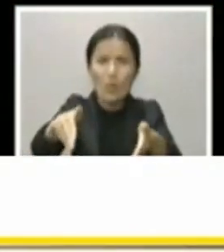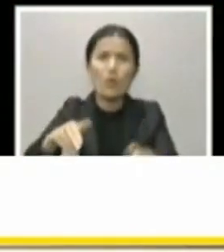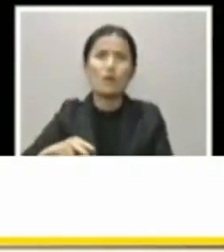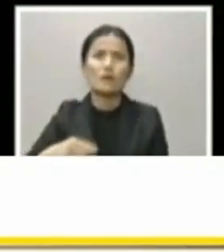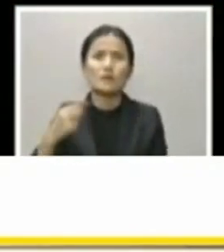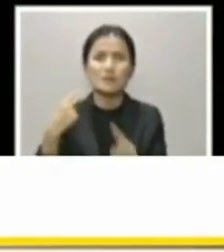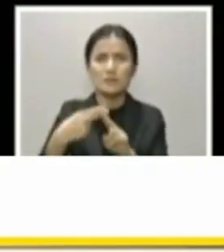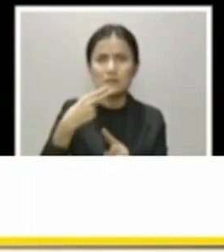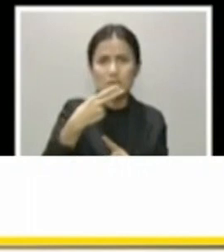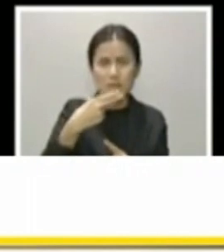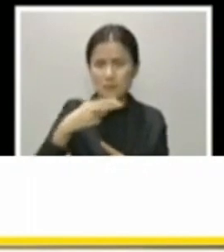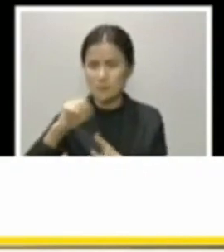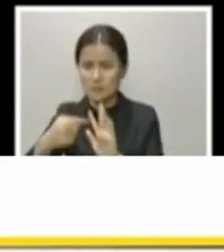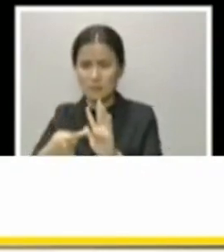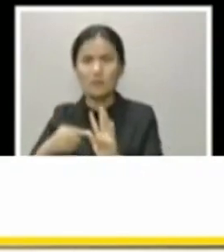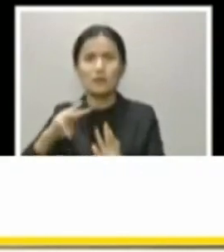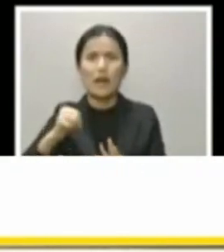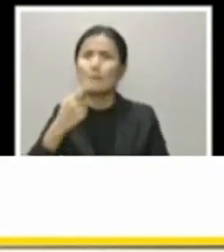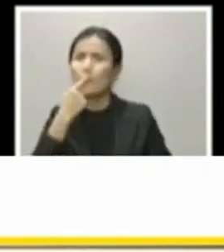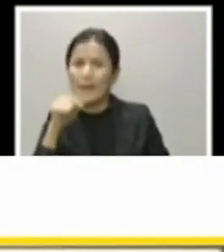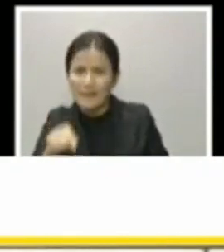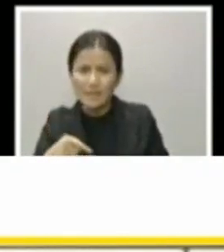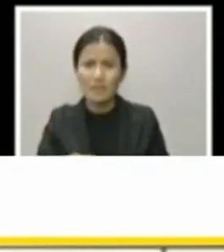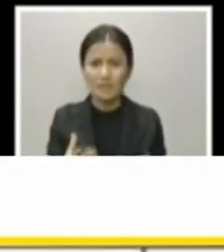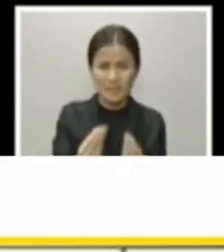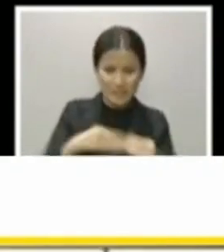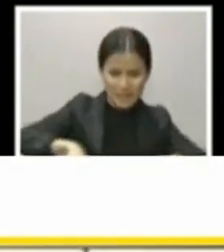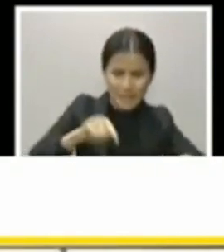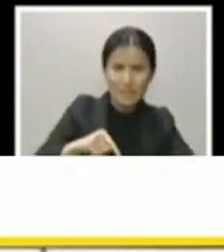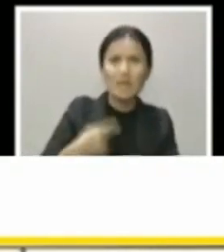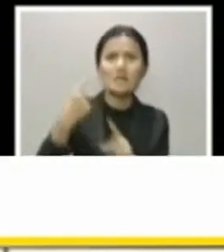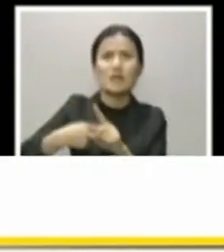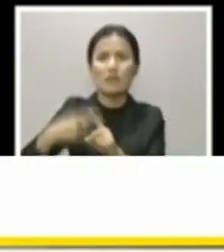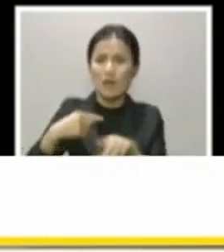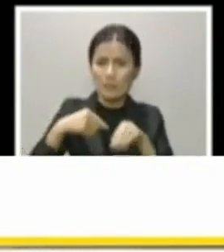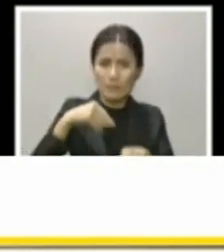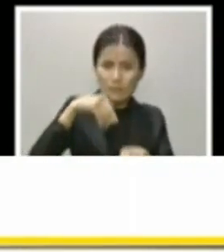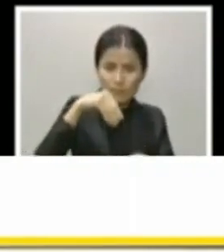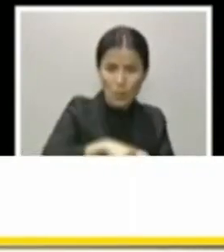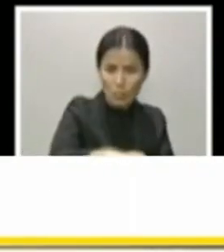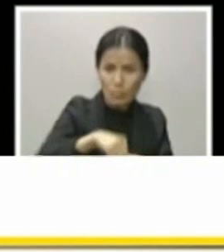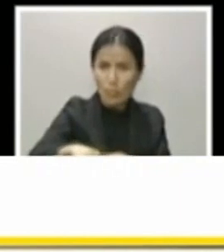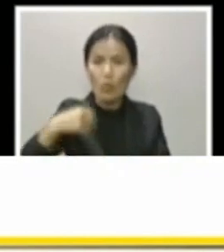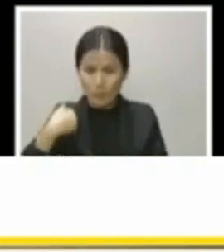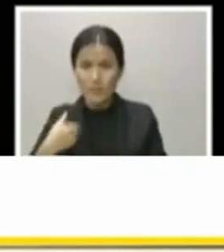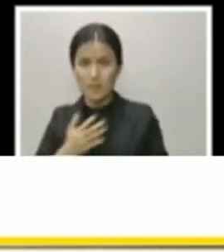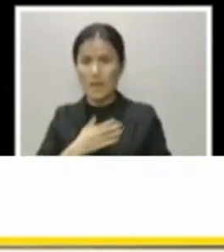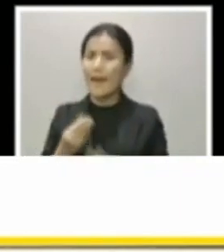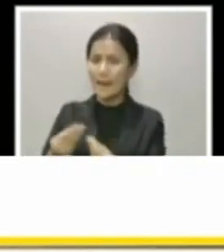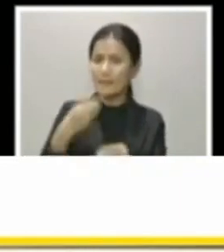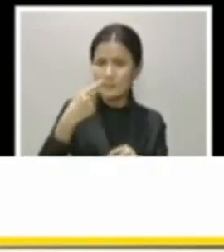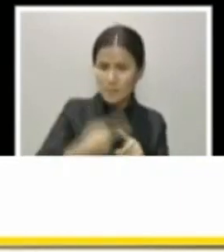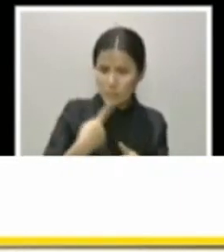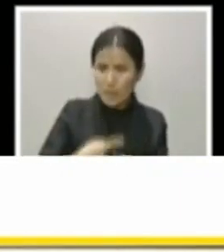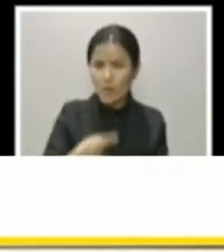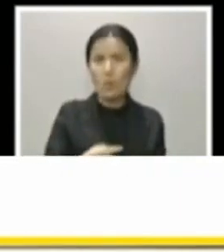ที่ที่เป็นที่ดอนนะครับที่เป็นที่ดินเขาก็ให้เช่าปลูกพืชไปเช่าทำพื้นที่ปลูกพืชทำเ